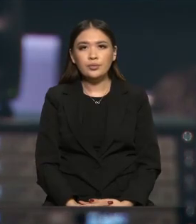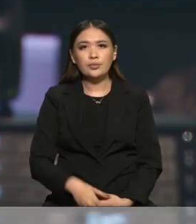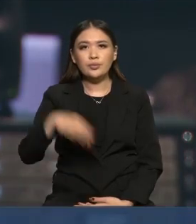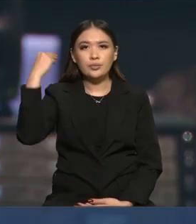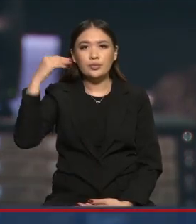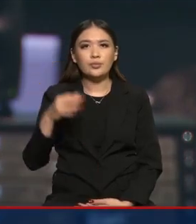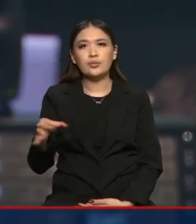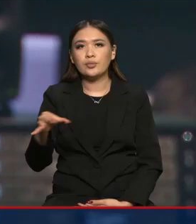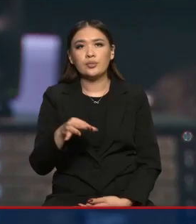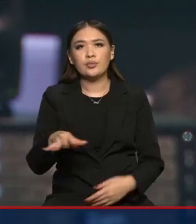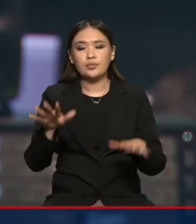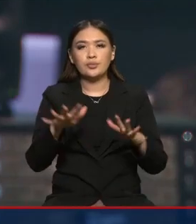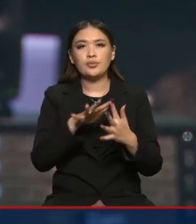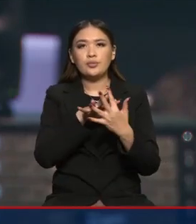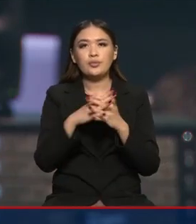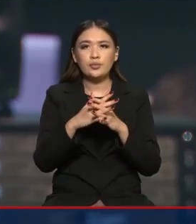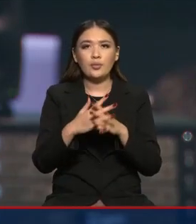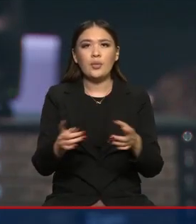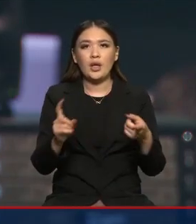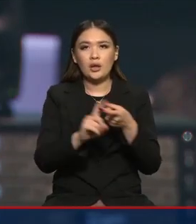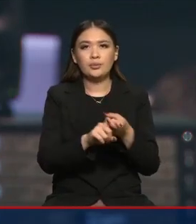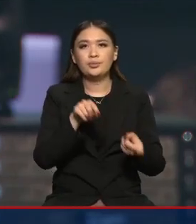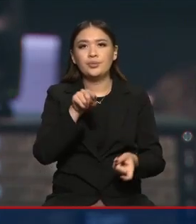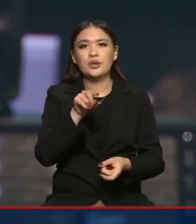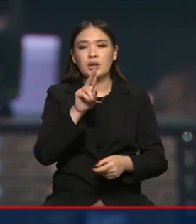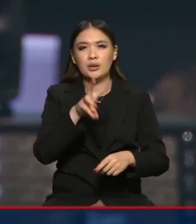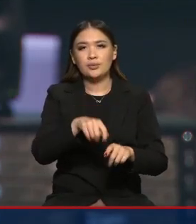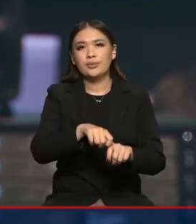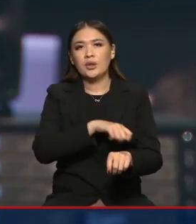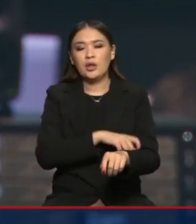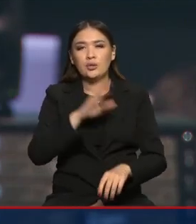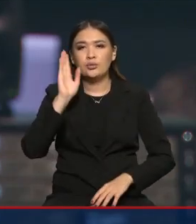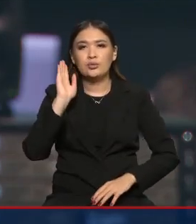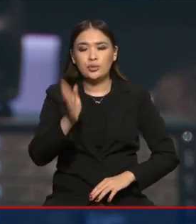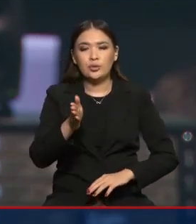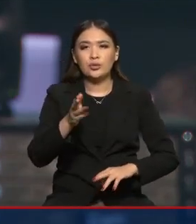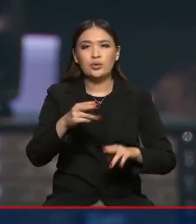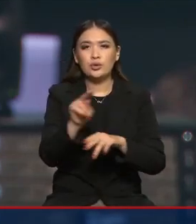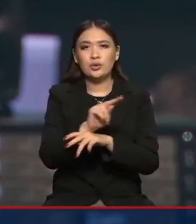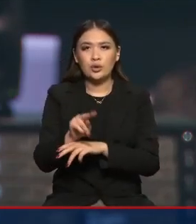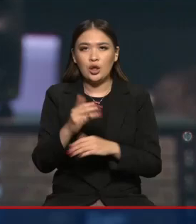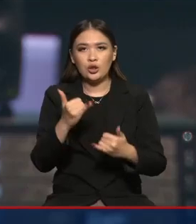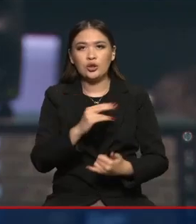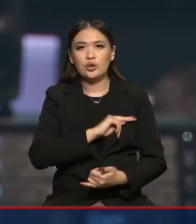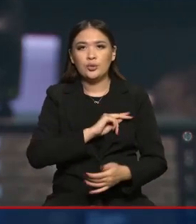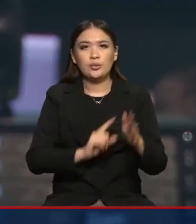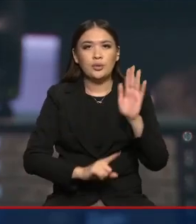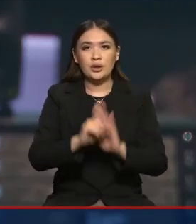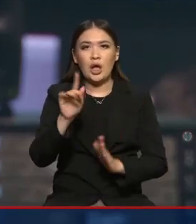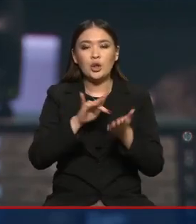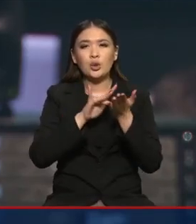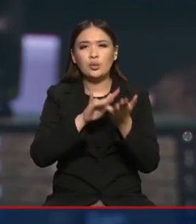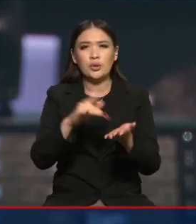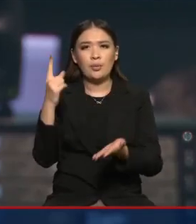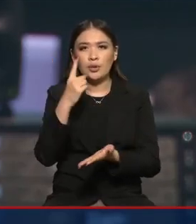Түркістан облысында аудан мен ауылды жалғайтын 1000 шақырым жол жөнделеді. Жұмыстар қазірден басталып кетті. Алдымен туризм